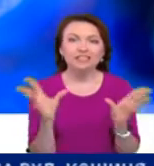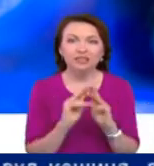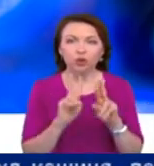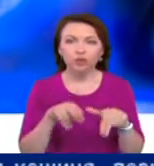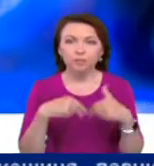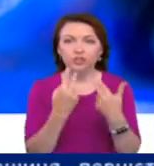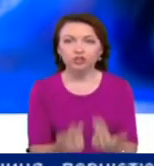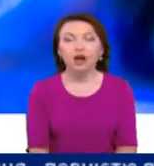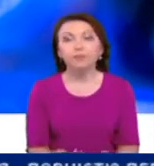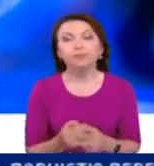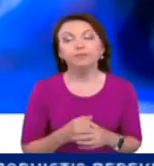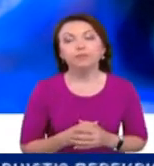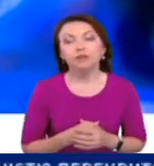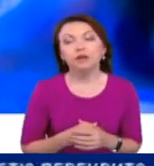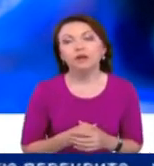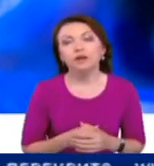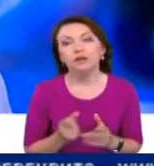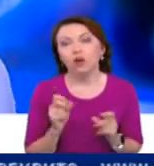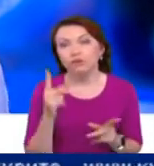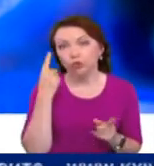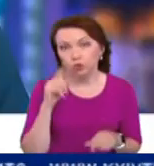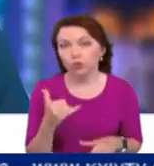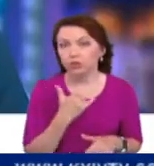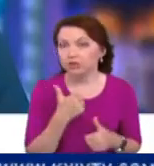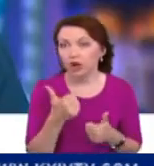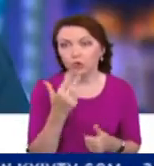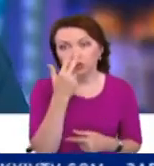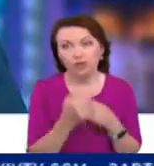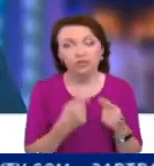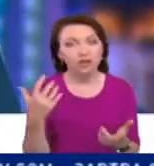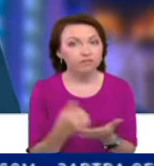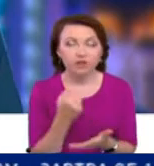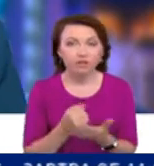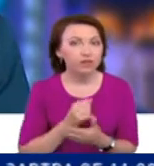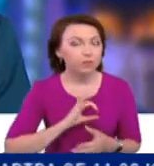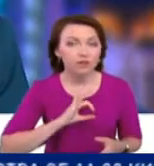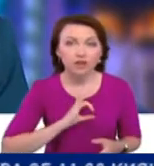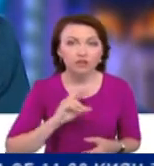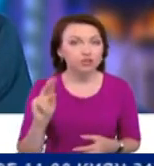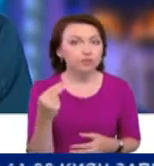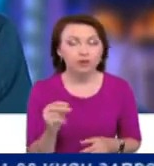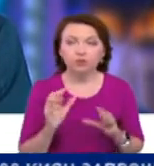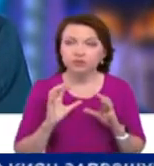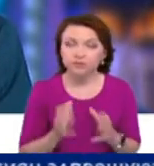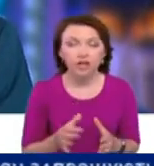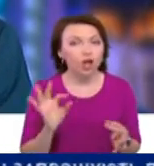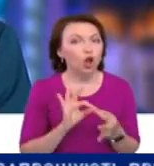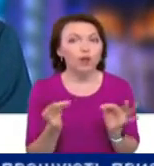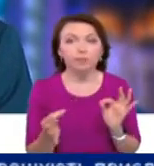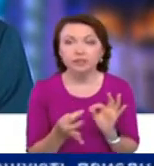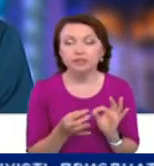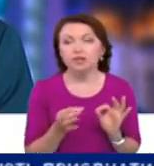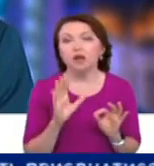Ну, в синхронных прыжках теж, як відомо, у нас дуже хороші традиції, вигравали і медалі, і чемпіонатів світу, і олімпійських. Ігор,